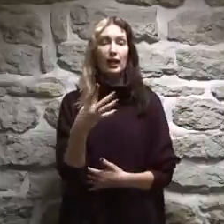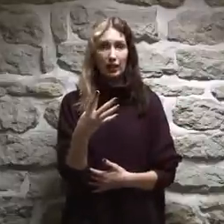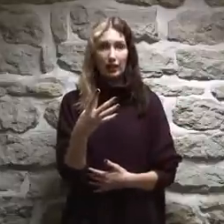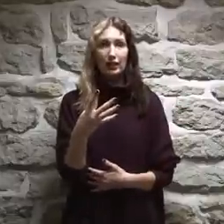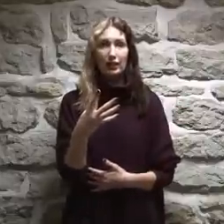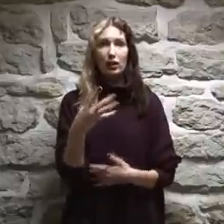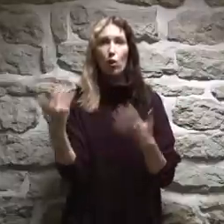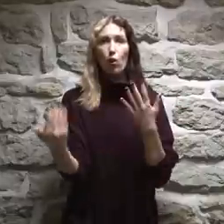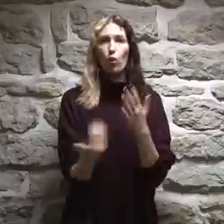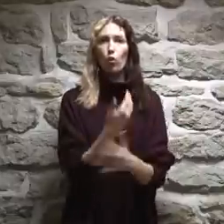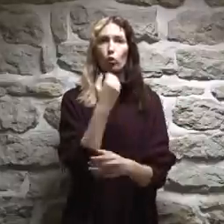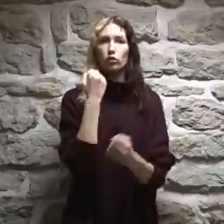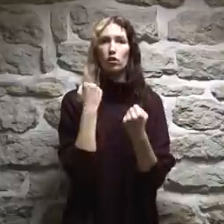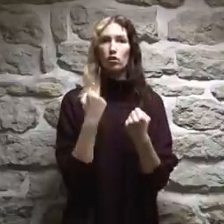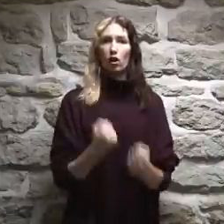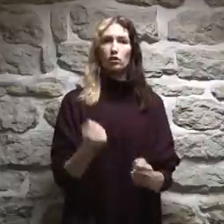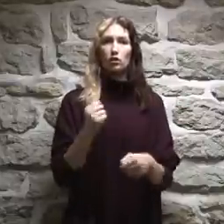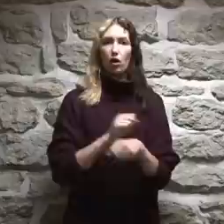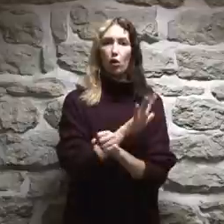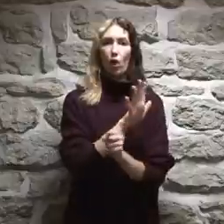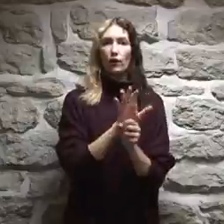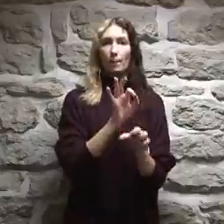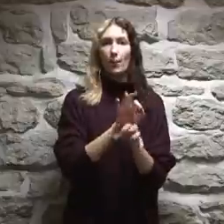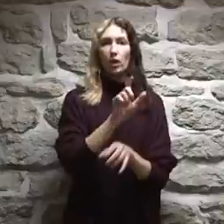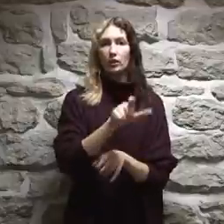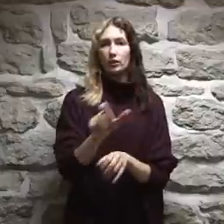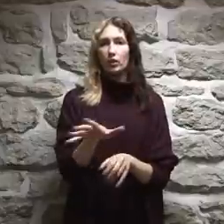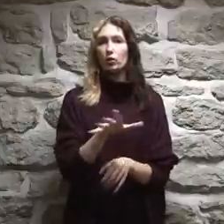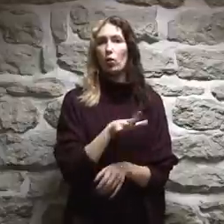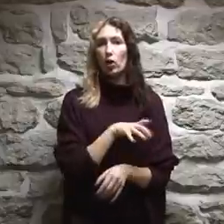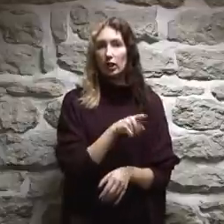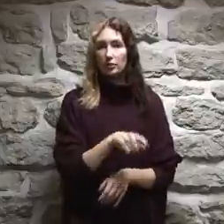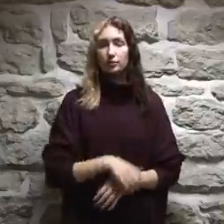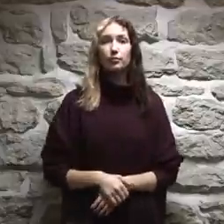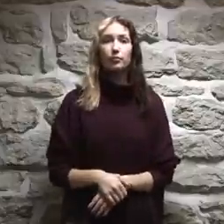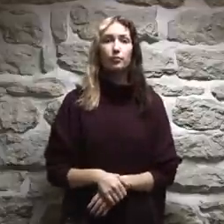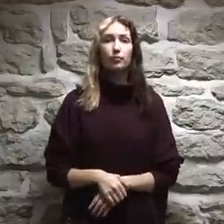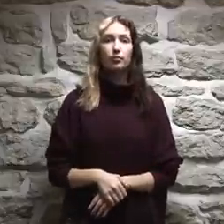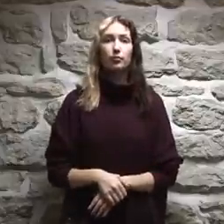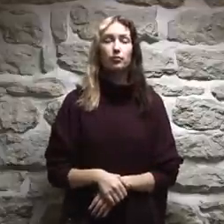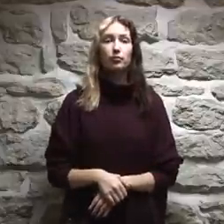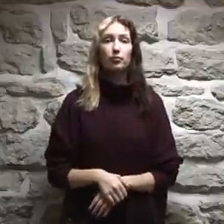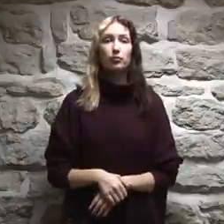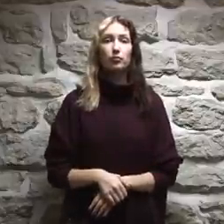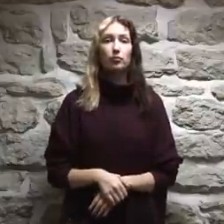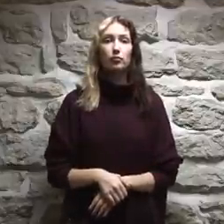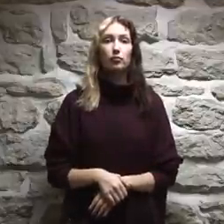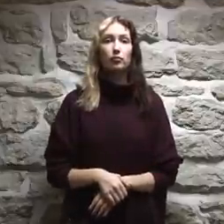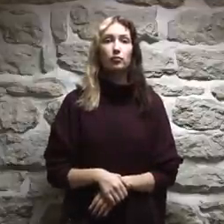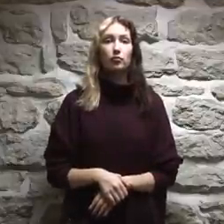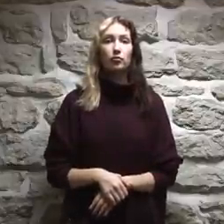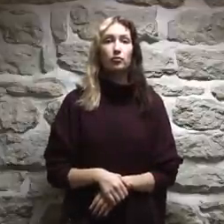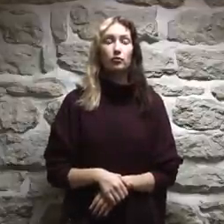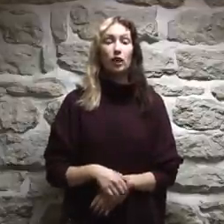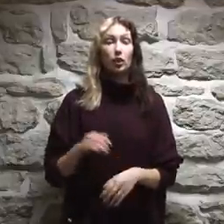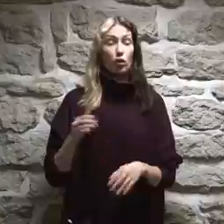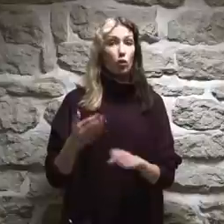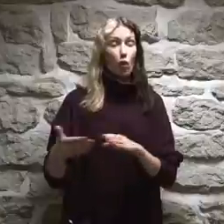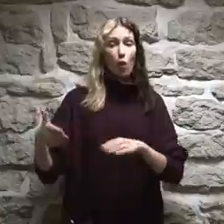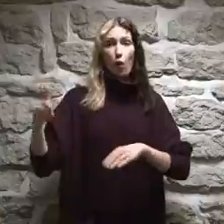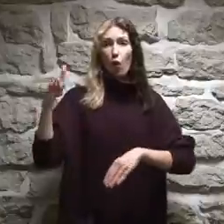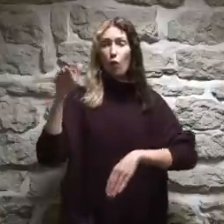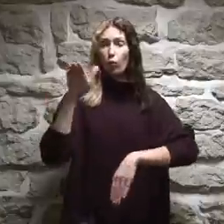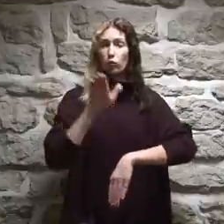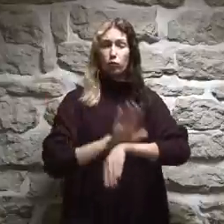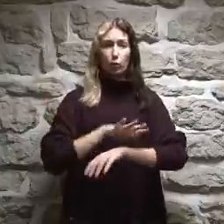uut raskeloomulist COVID-patsienti. Ja koormus meditsiinisüsteemile on väga suur, seda